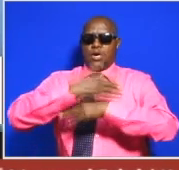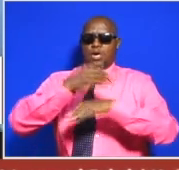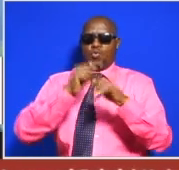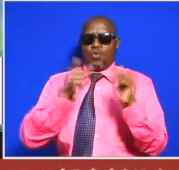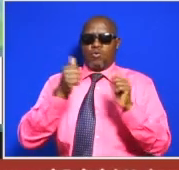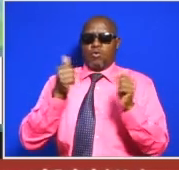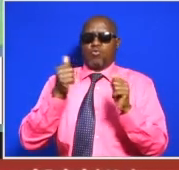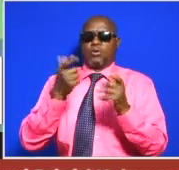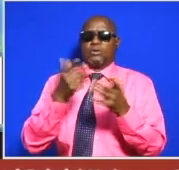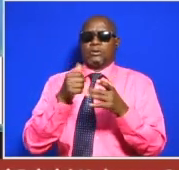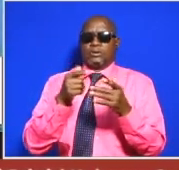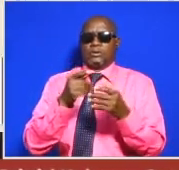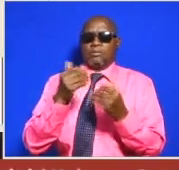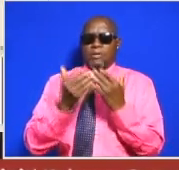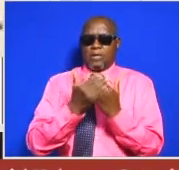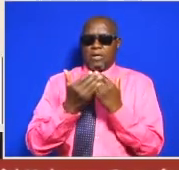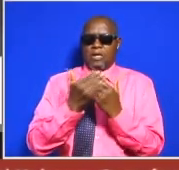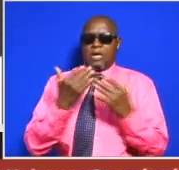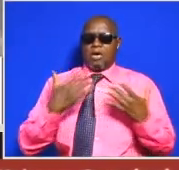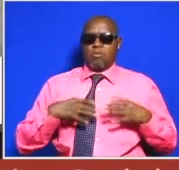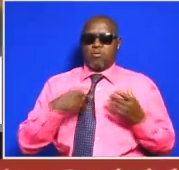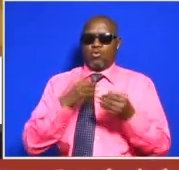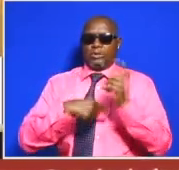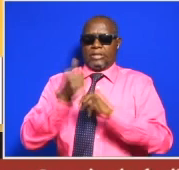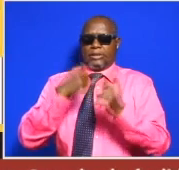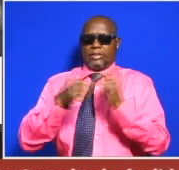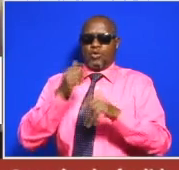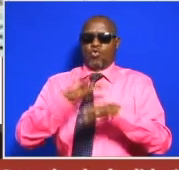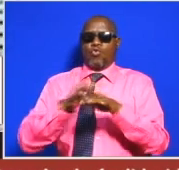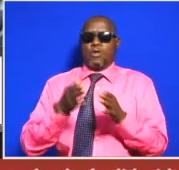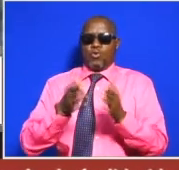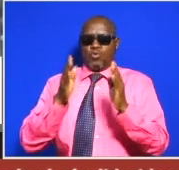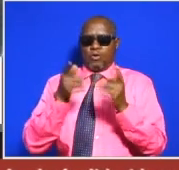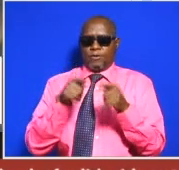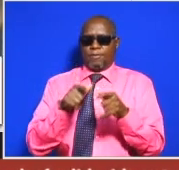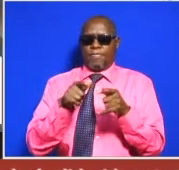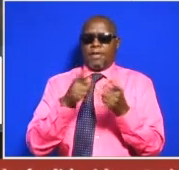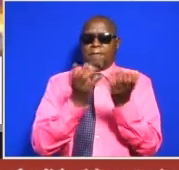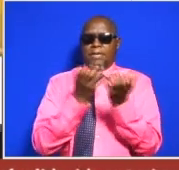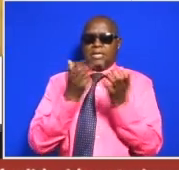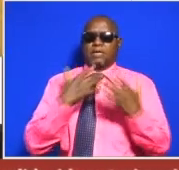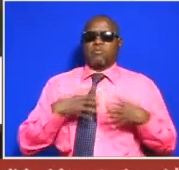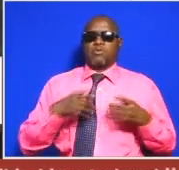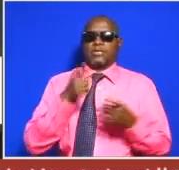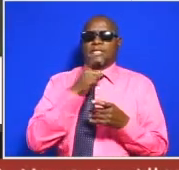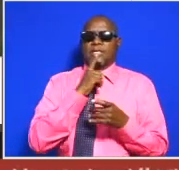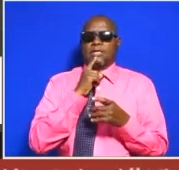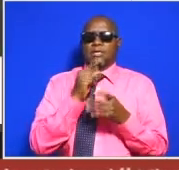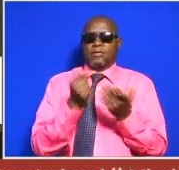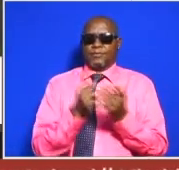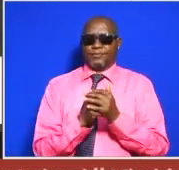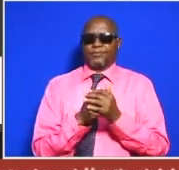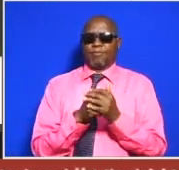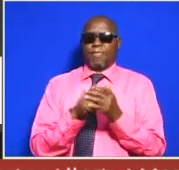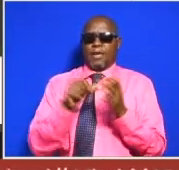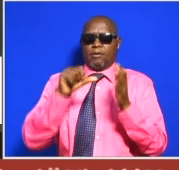wauzaji, wanunuzi pamoja na wanaotembea katika barabara hiyo. Hata hivyo, wafanya biashara hao wameonekana kutatizwa na swala la ukosefu wa